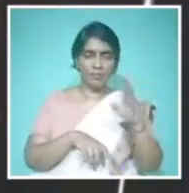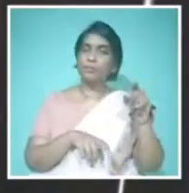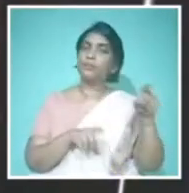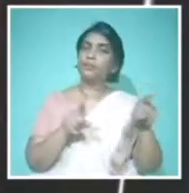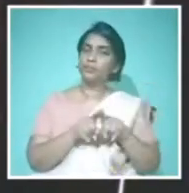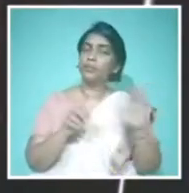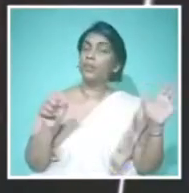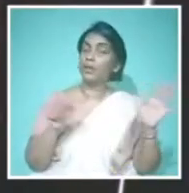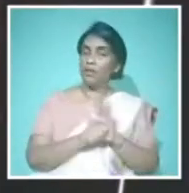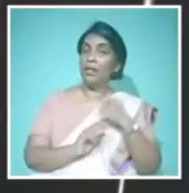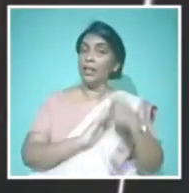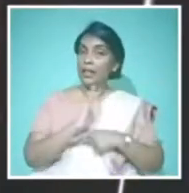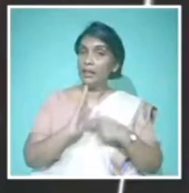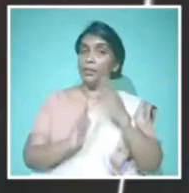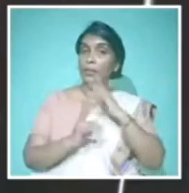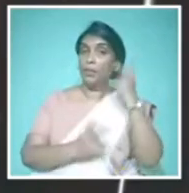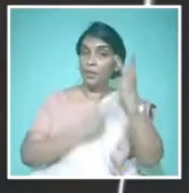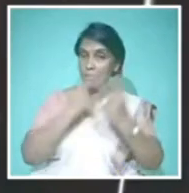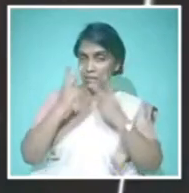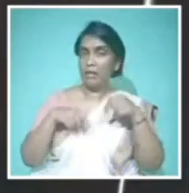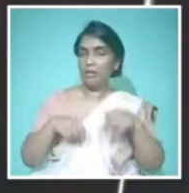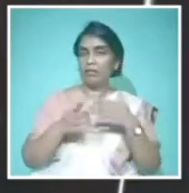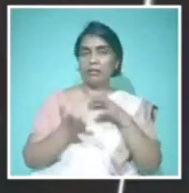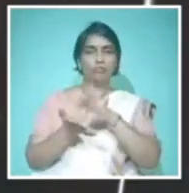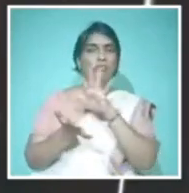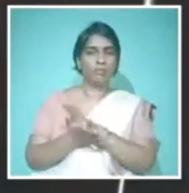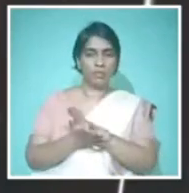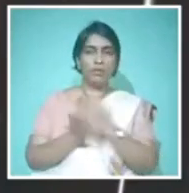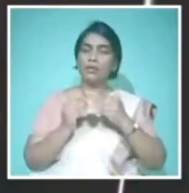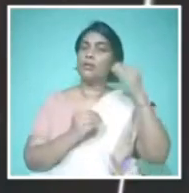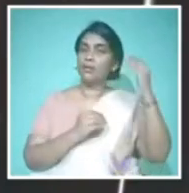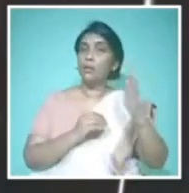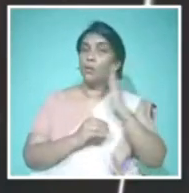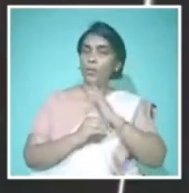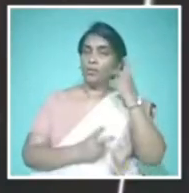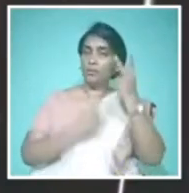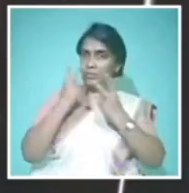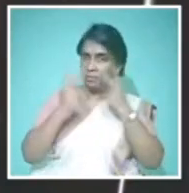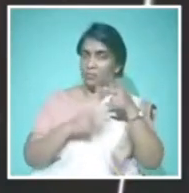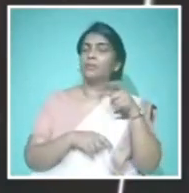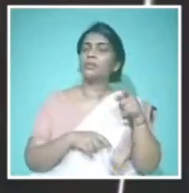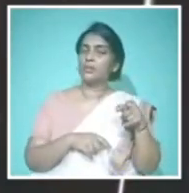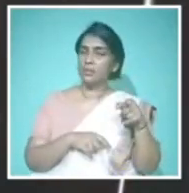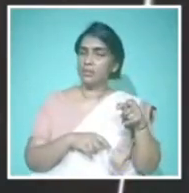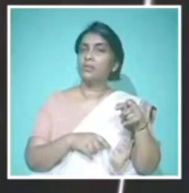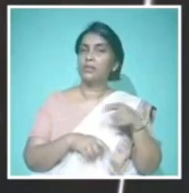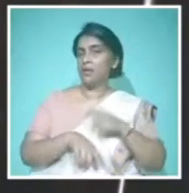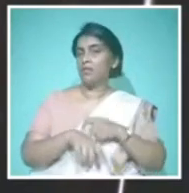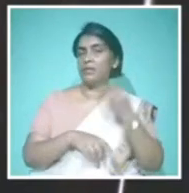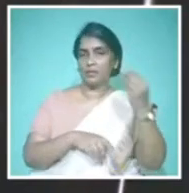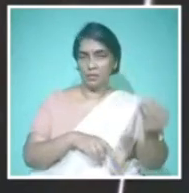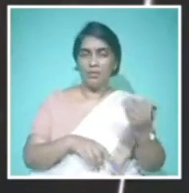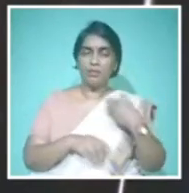ඒවා සම්පූර්ණ දේශීය සංචාරකීන්ට විතරයි දැන්ට වෙන් වෙලා තියෙන්නේ අනාගතයේදී විදේශීය සංචාරකයන්ටත් ඒ අවස්ථාව ලබා